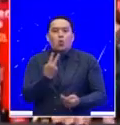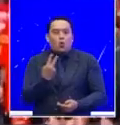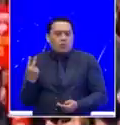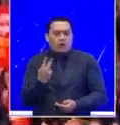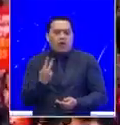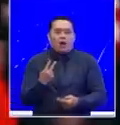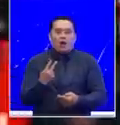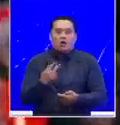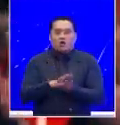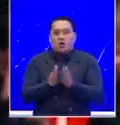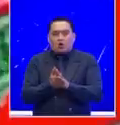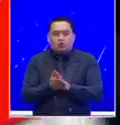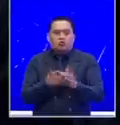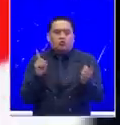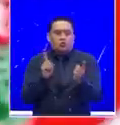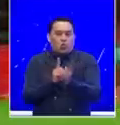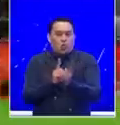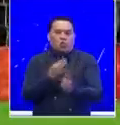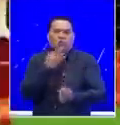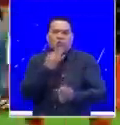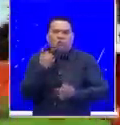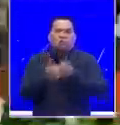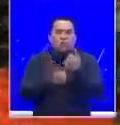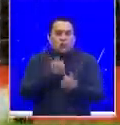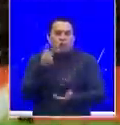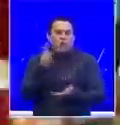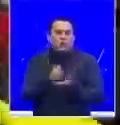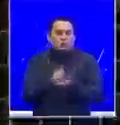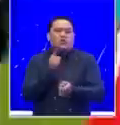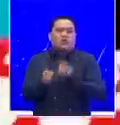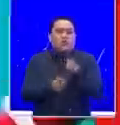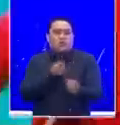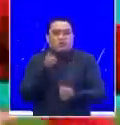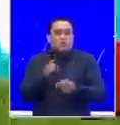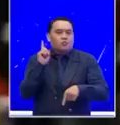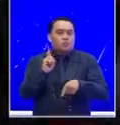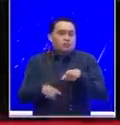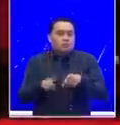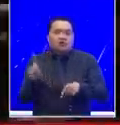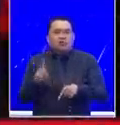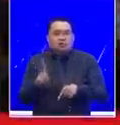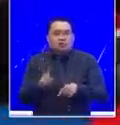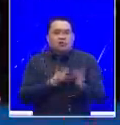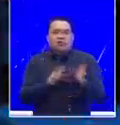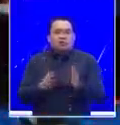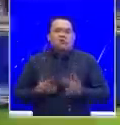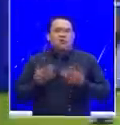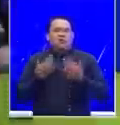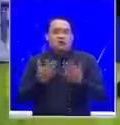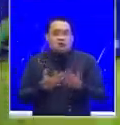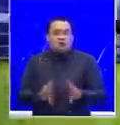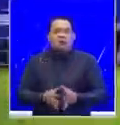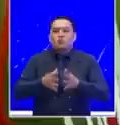организации сошлись на том, что матчи национальных чемпионатов должны возобновиться как можно скорее, но при соблюдении всех